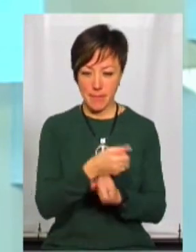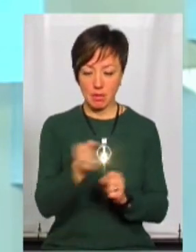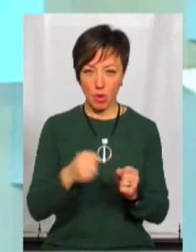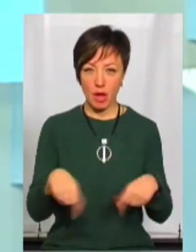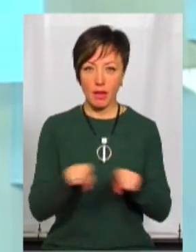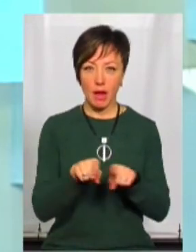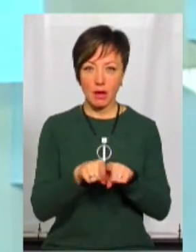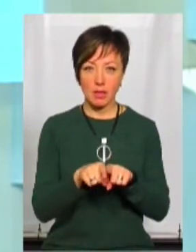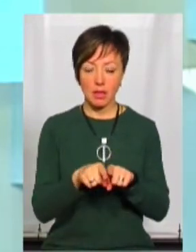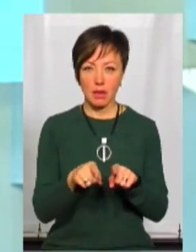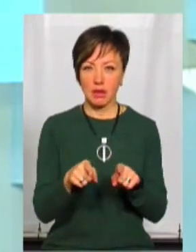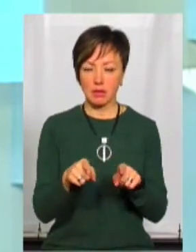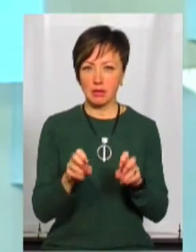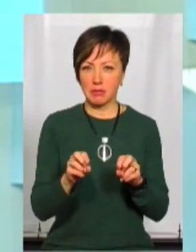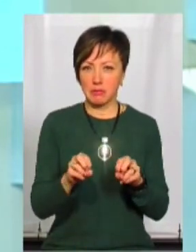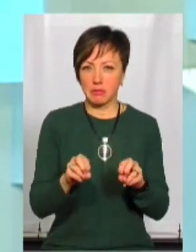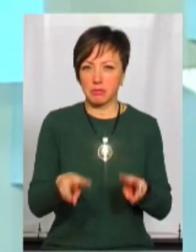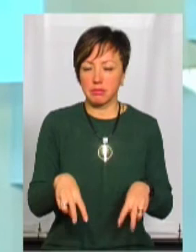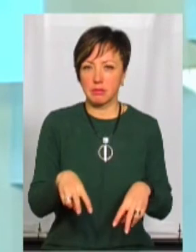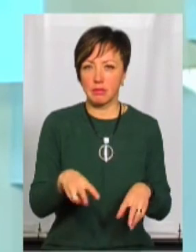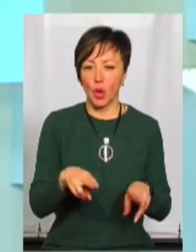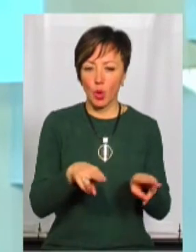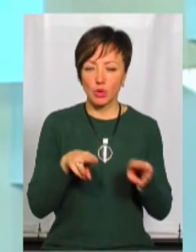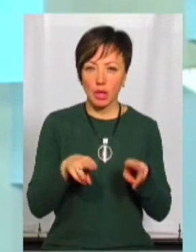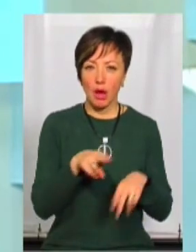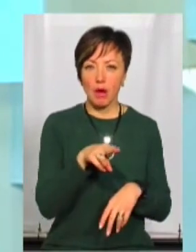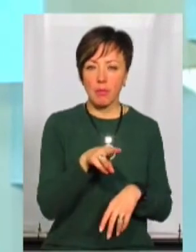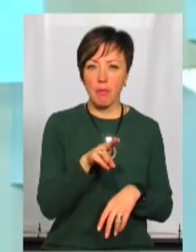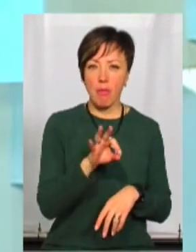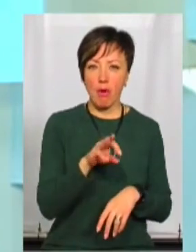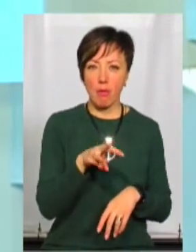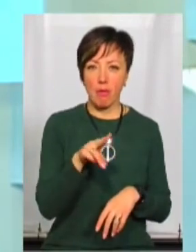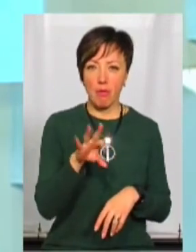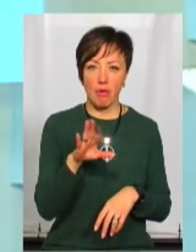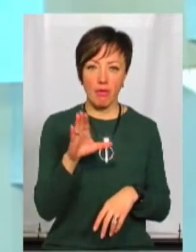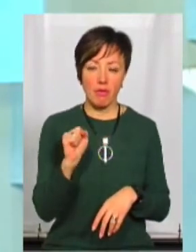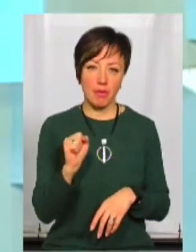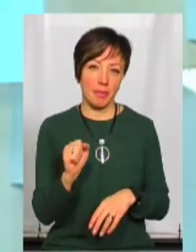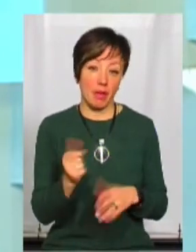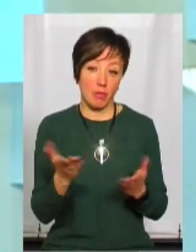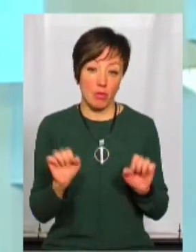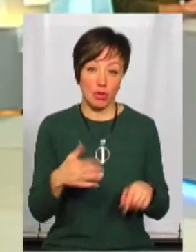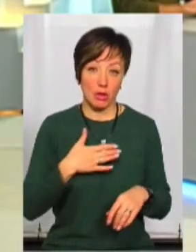також помпова рушниця зараз вирішується, чи це буде Форд 500, чи, можливо, щось з зарубіжних